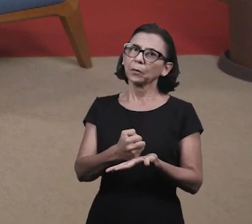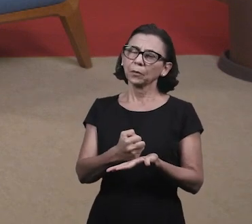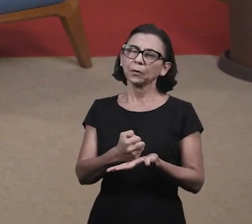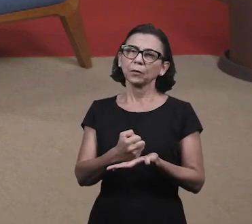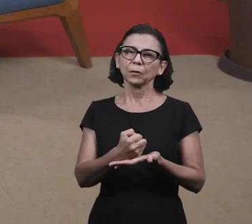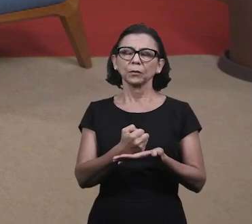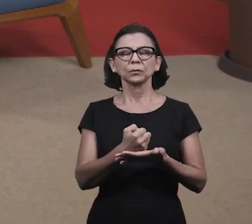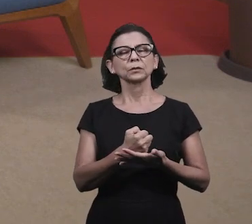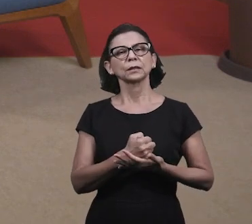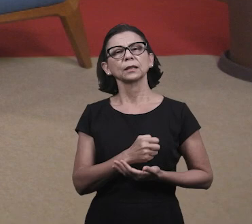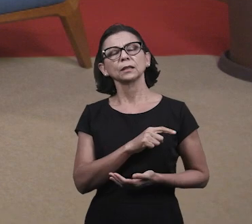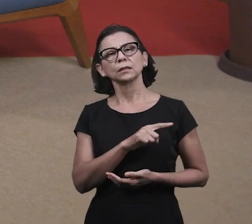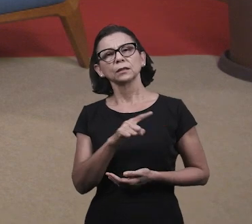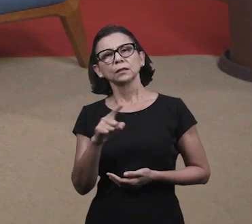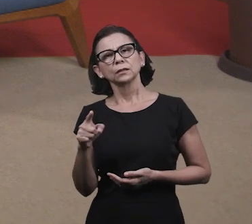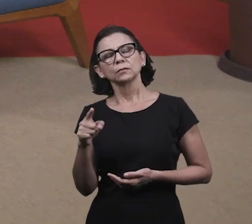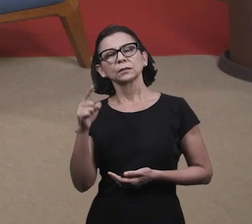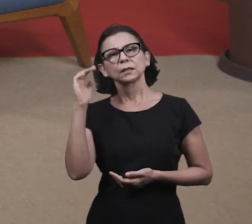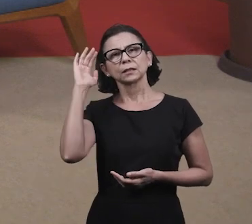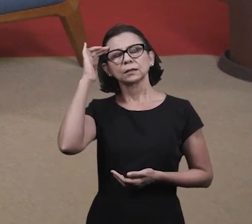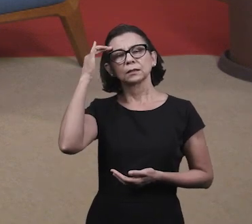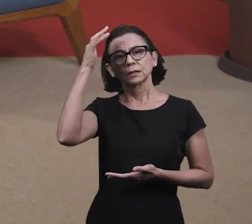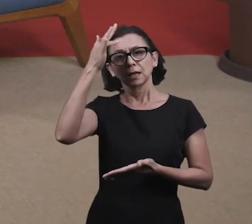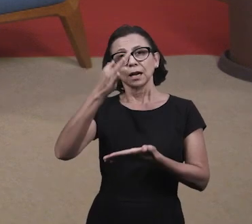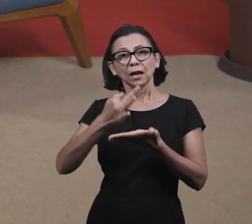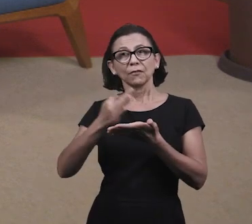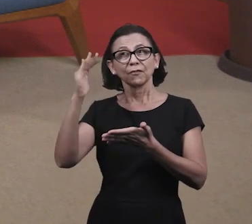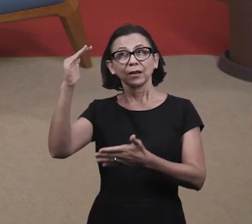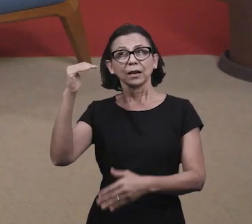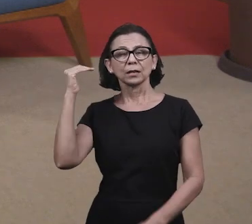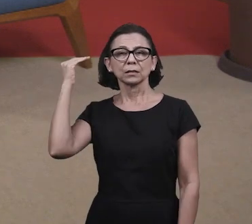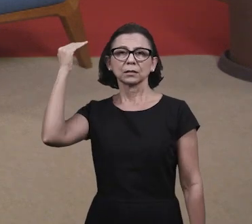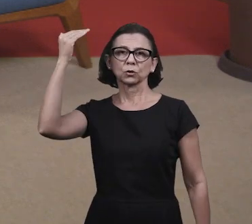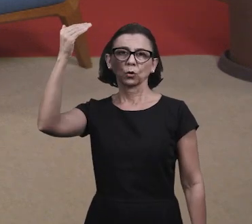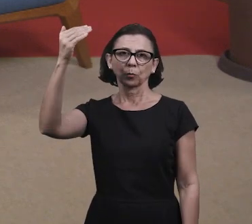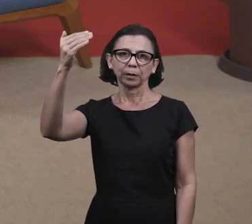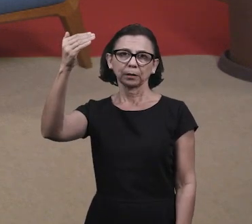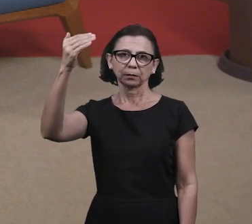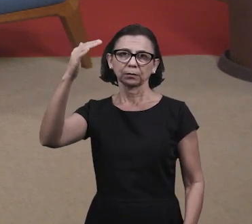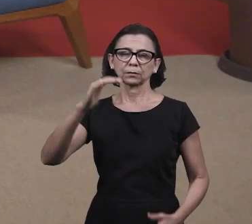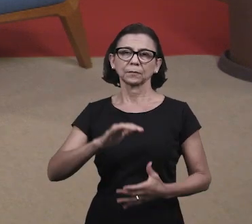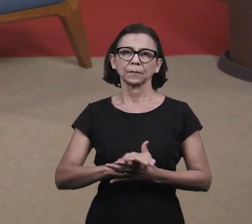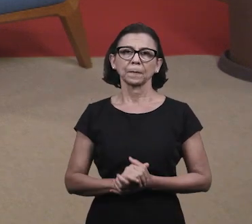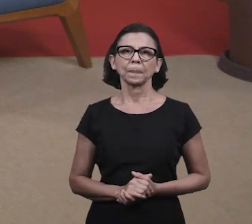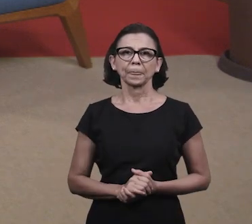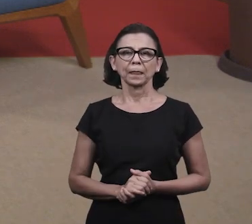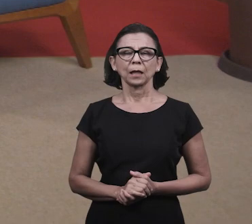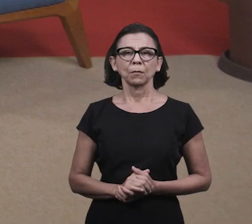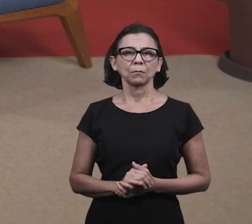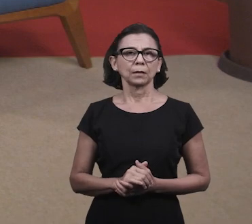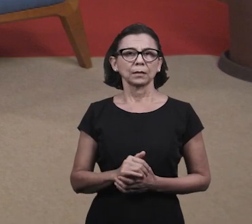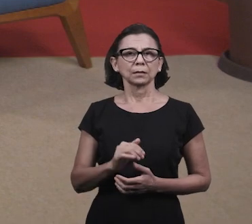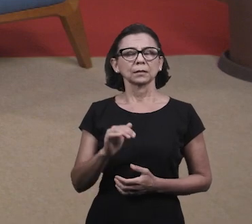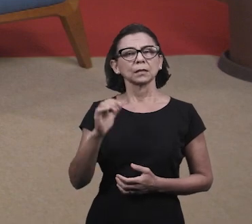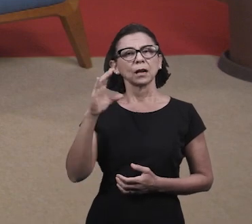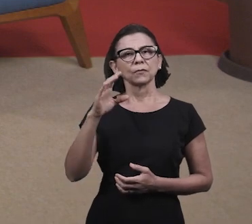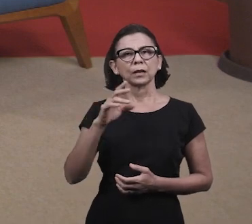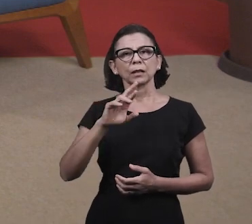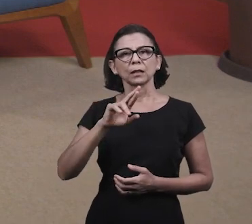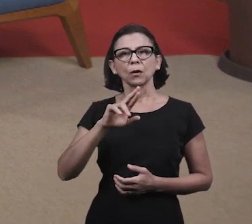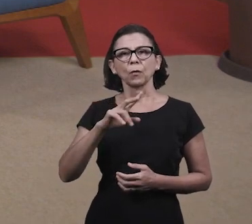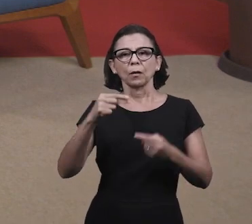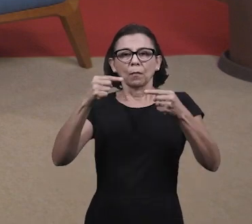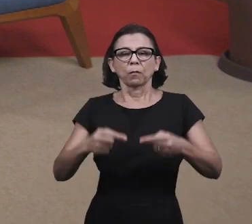et qui nous font comprendre que la foi, elle est au-dessus de tout, mais